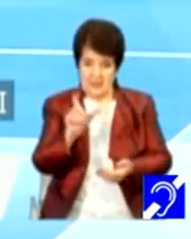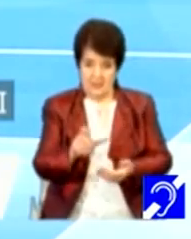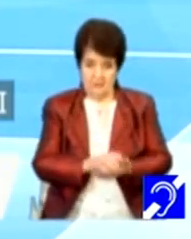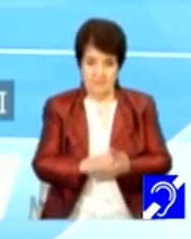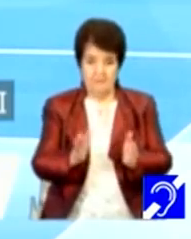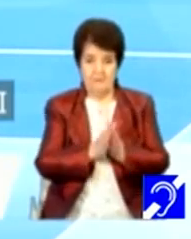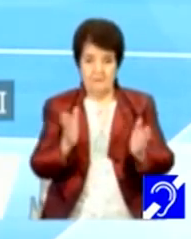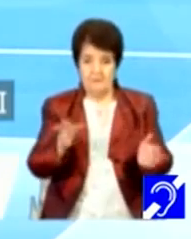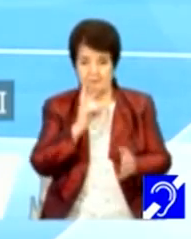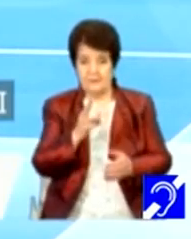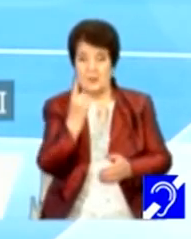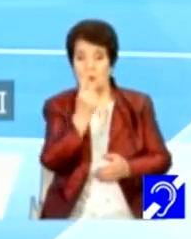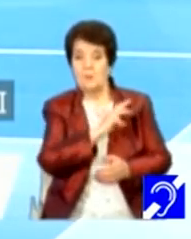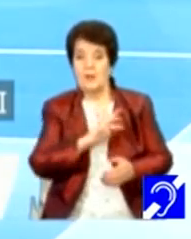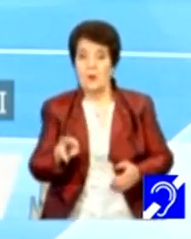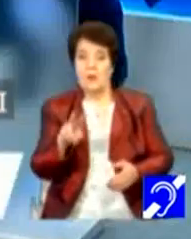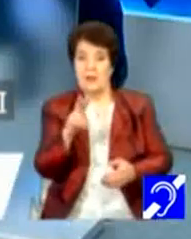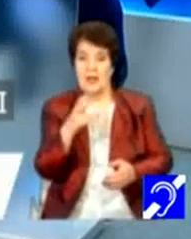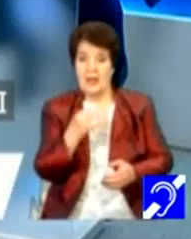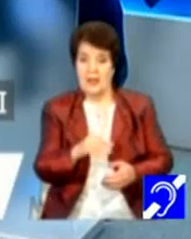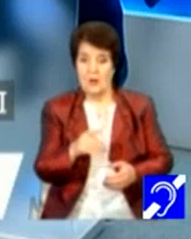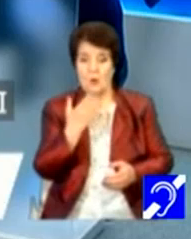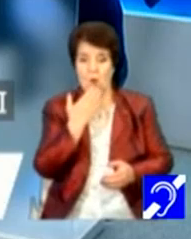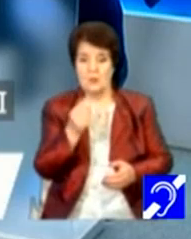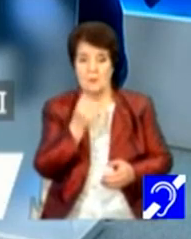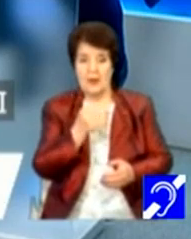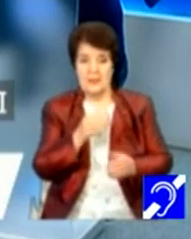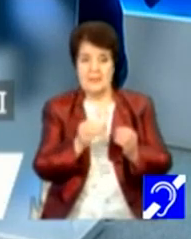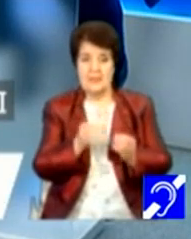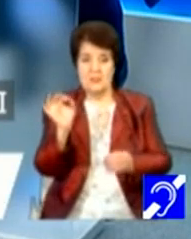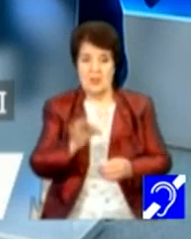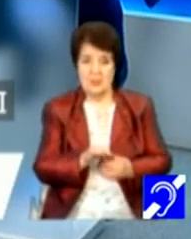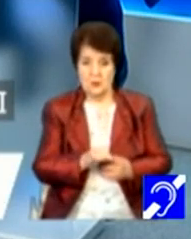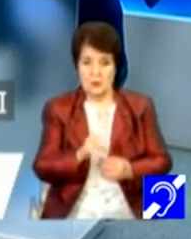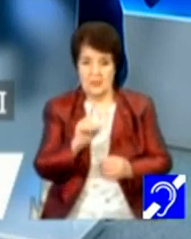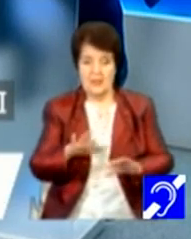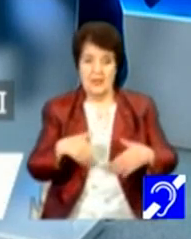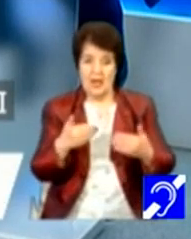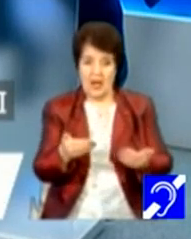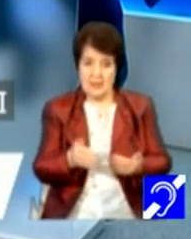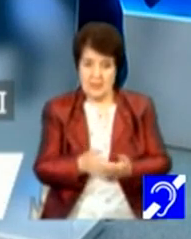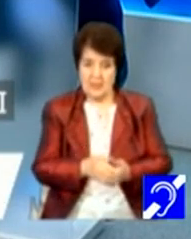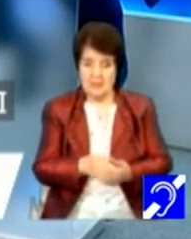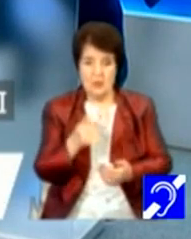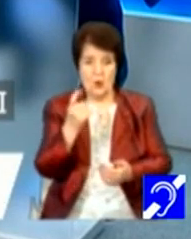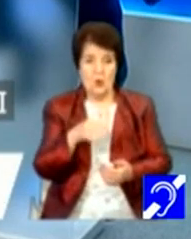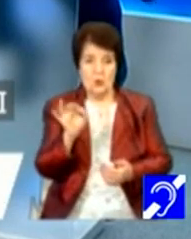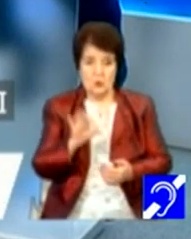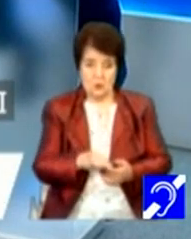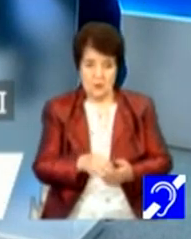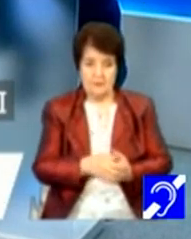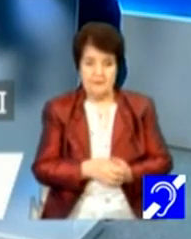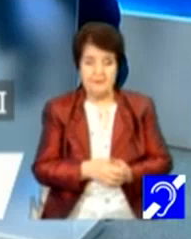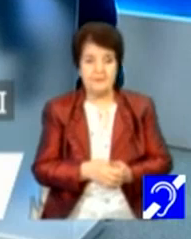mari de 1.000.000 de lei în ultimii 2 ani. Au 10% din candidați. Sunt aproape 1800 de candidați.